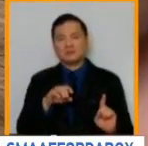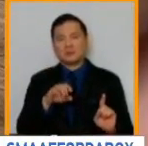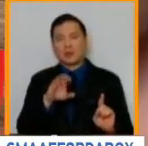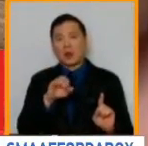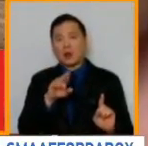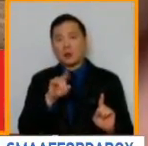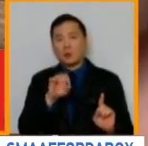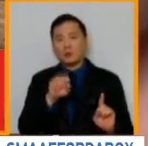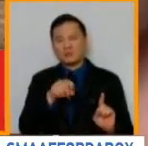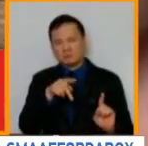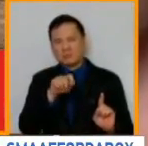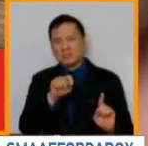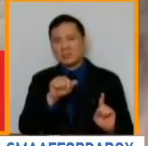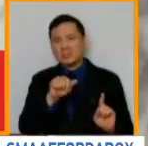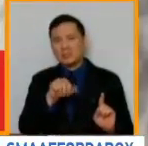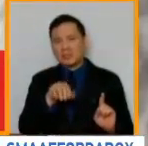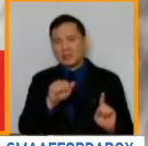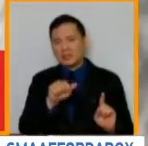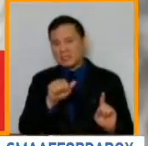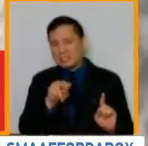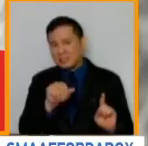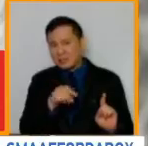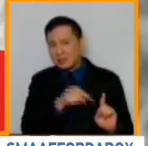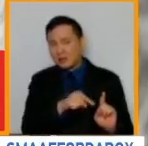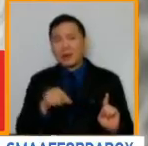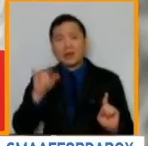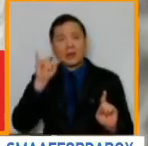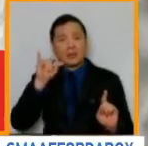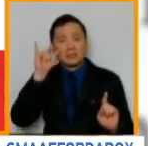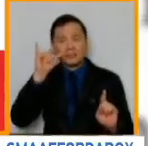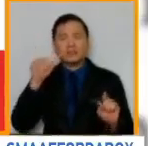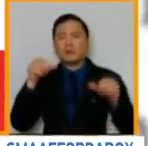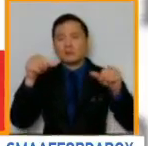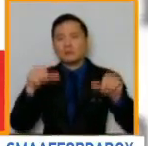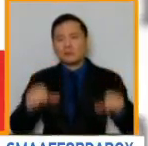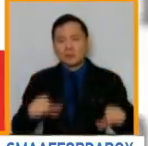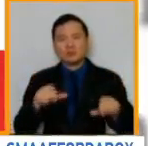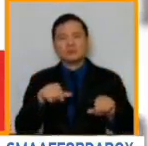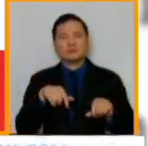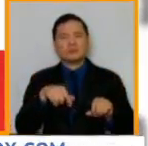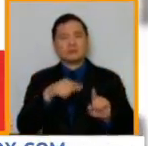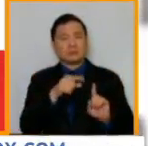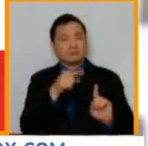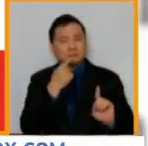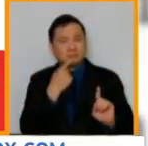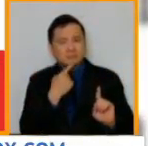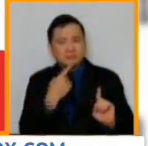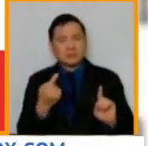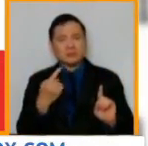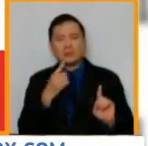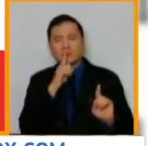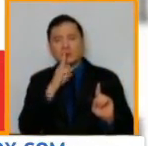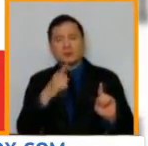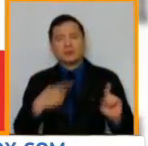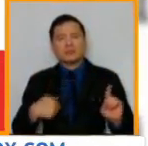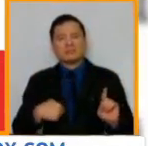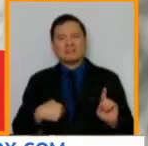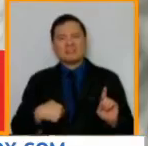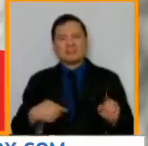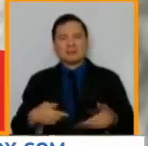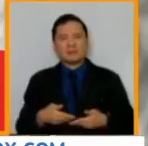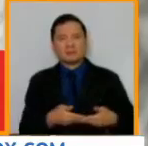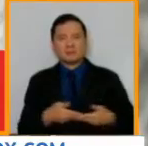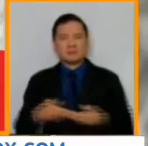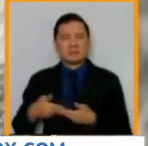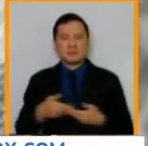picture ng pregnancy test result ultrasound at mensaheng "A child who dies in the womb has fulfilled his purpose." Sabi ni